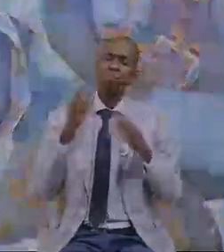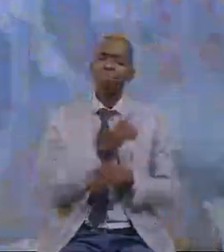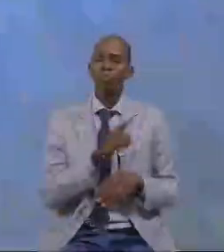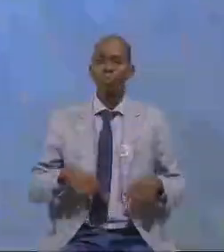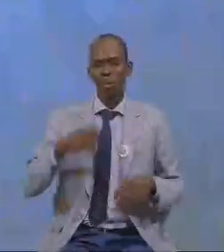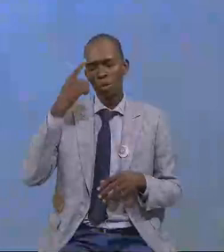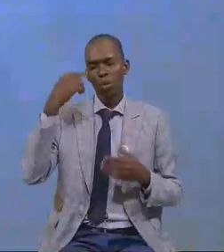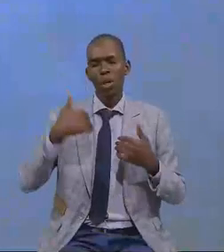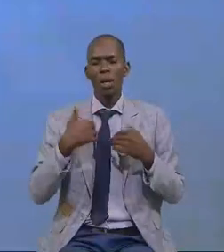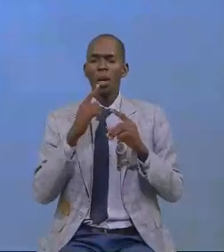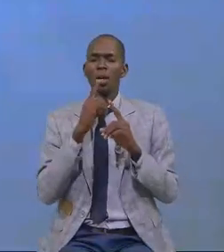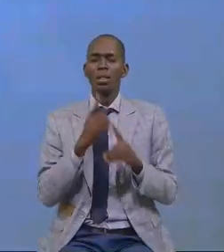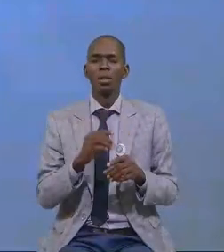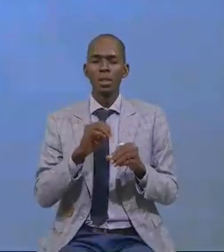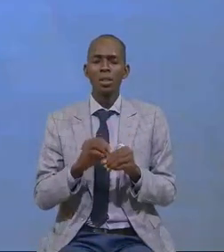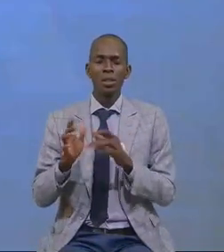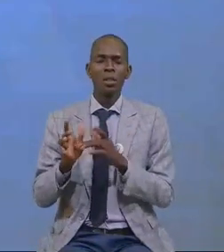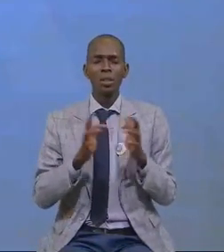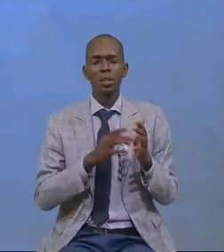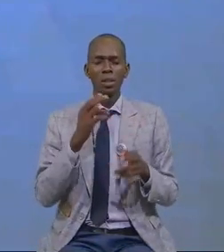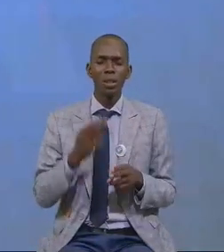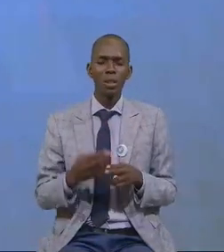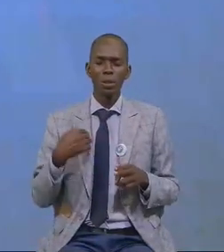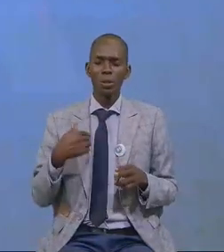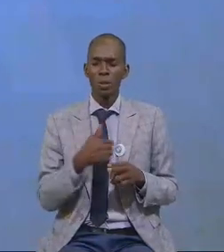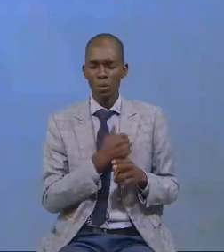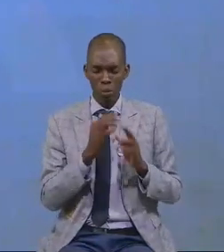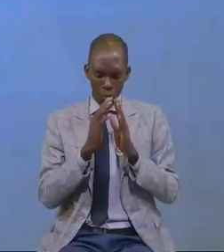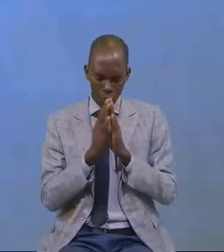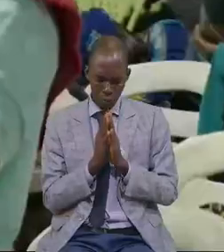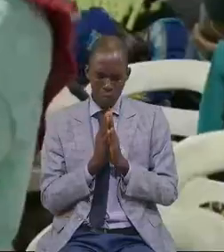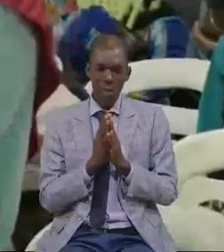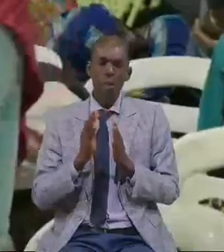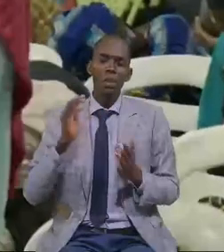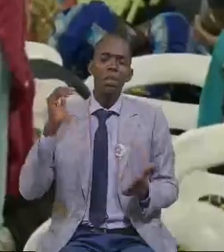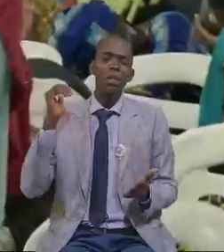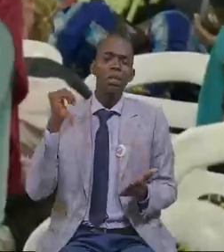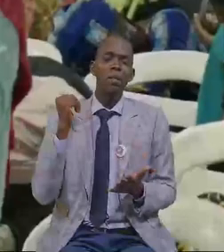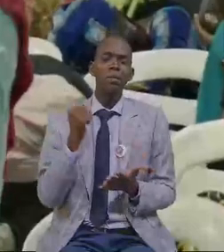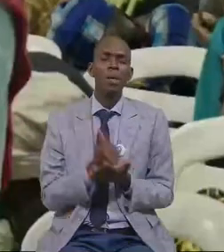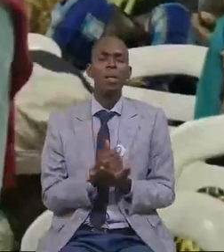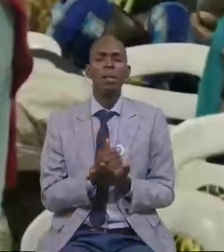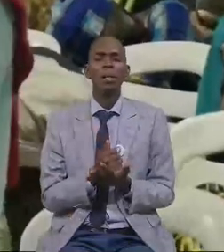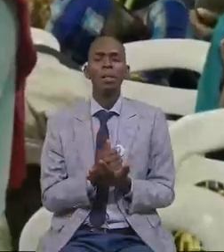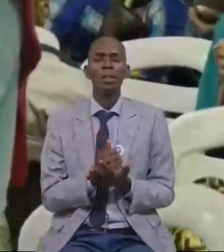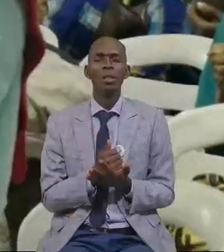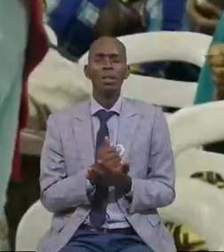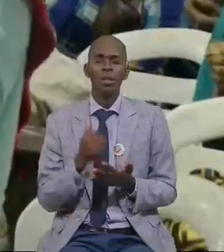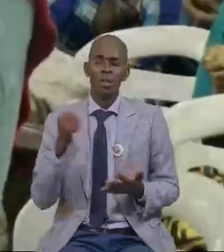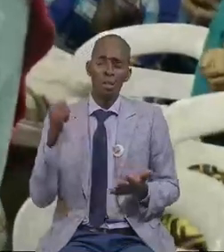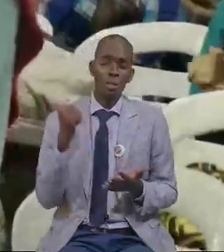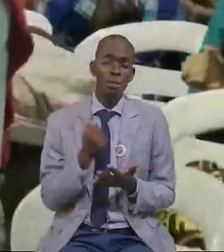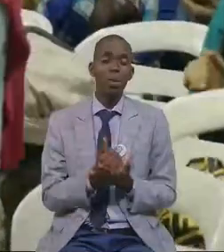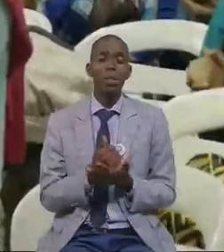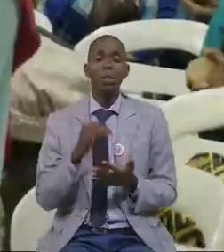nous savons que tu as exaucé. Au nom de Jésus, nous prions. Amen.